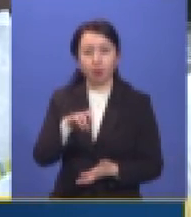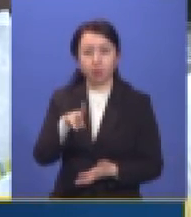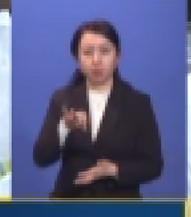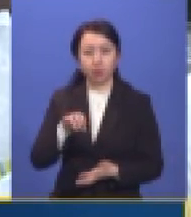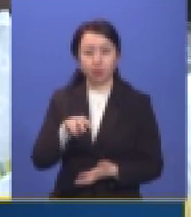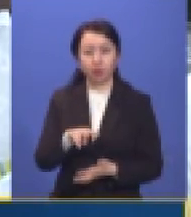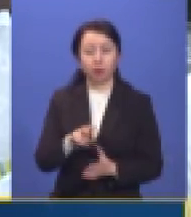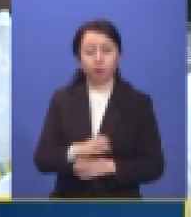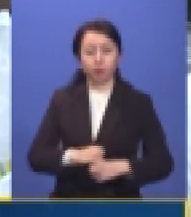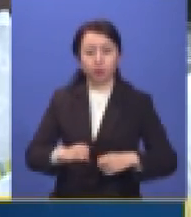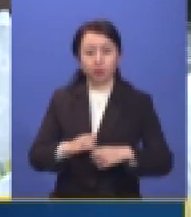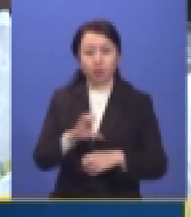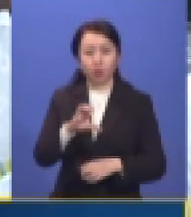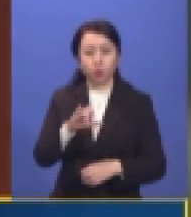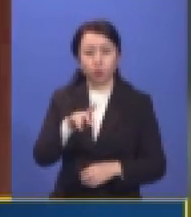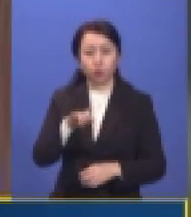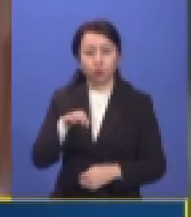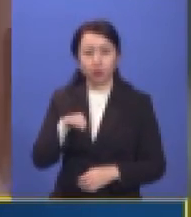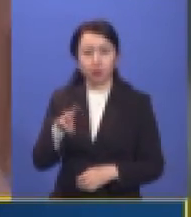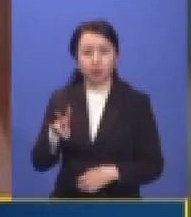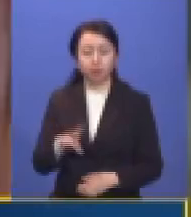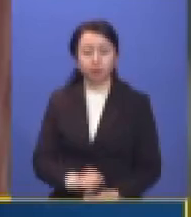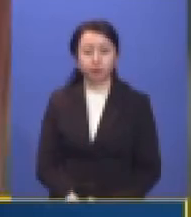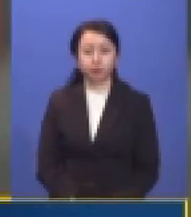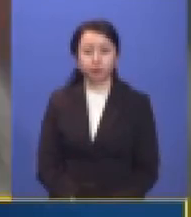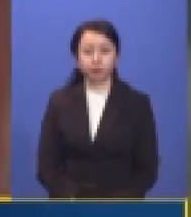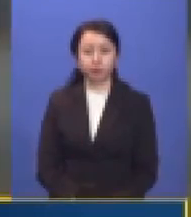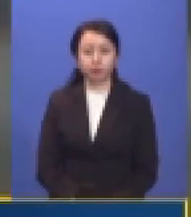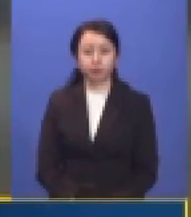акционерное общество «Султан». Анастасия Дроняк, Адиль Нуржанов, служба новостей.